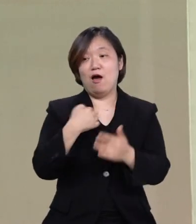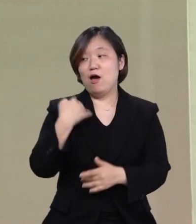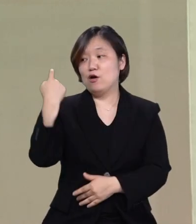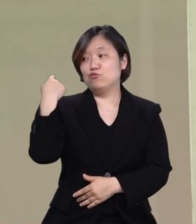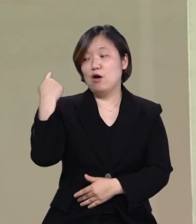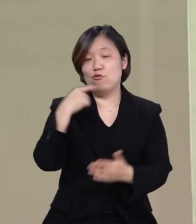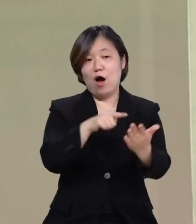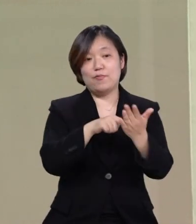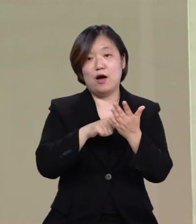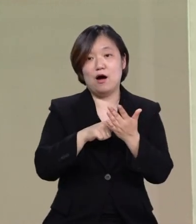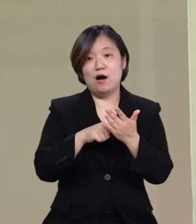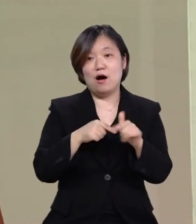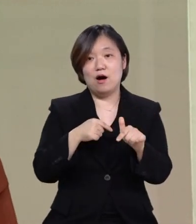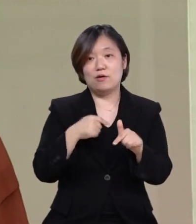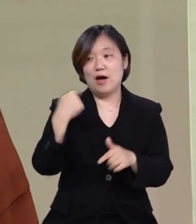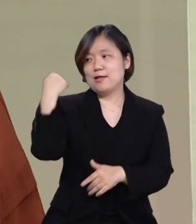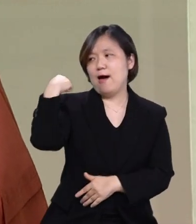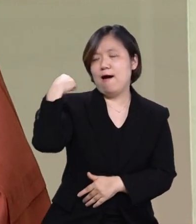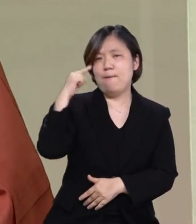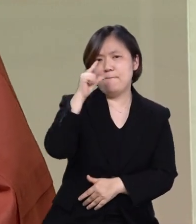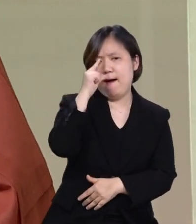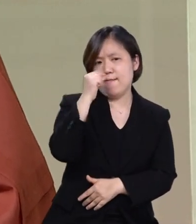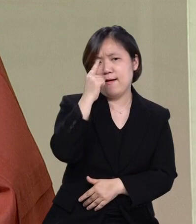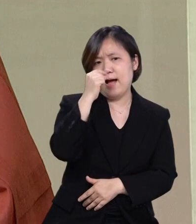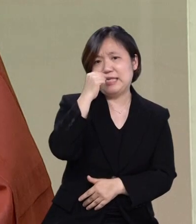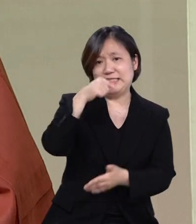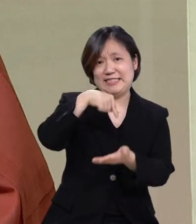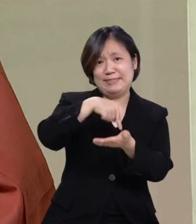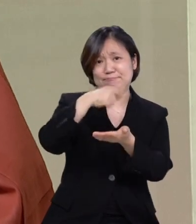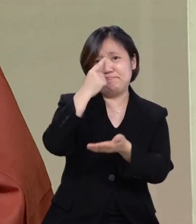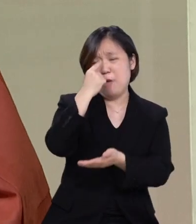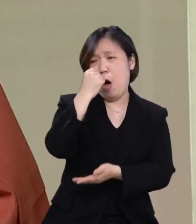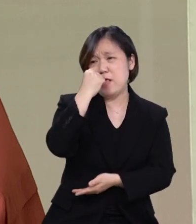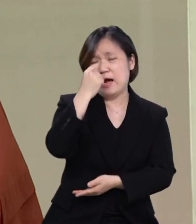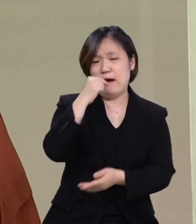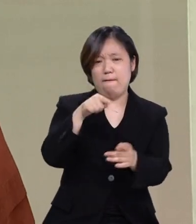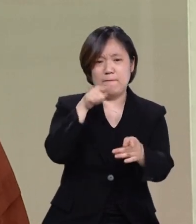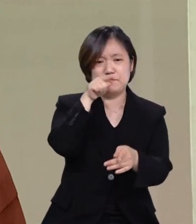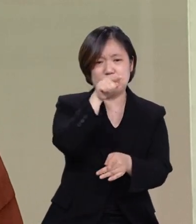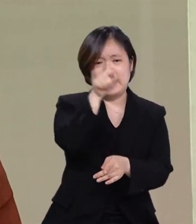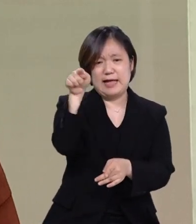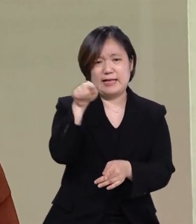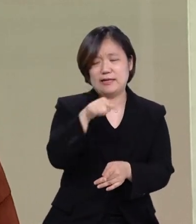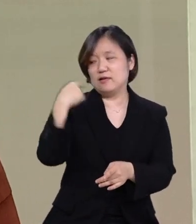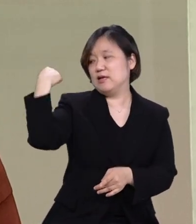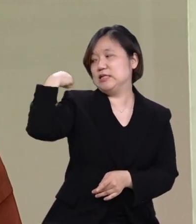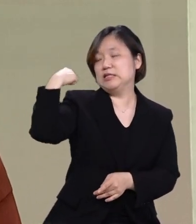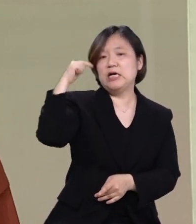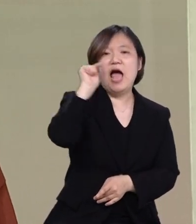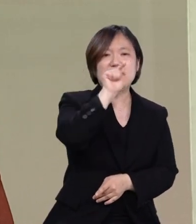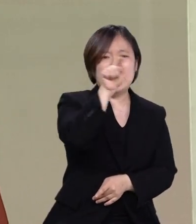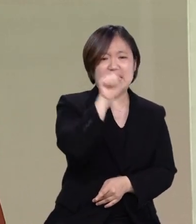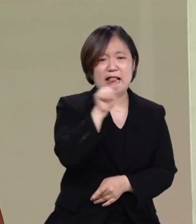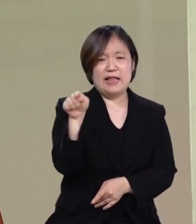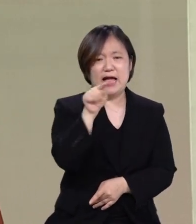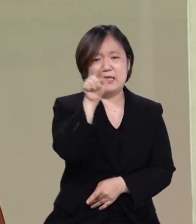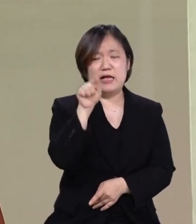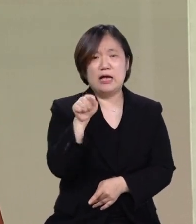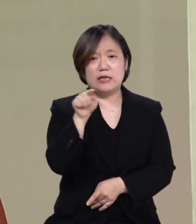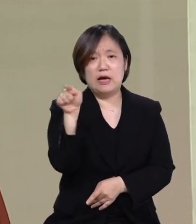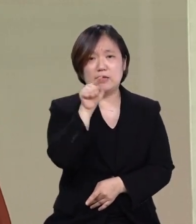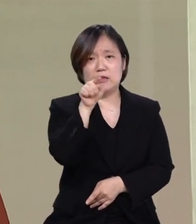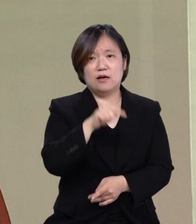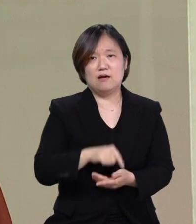등대 누가 짠하고 나타나서 뾰족한 걸로 자기 등을 막 찌르더래요 그래서